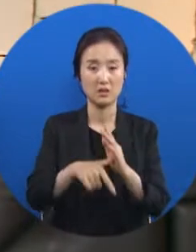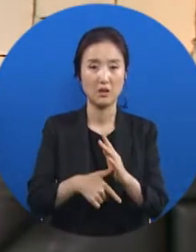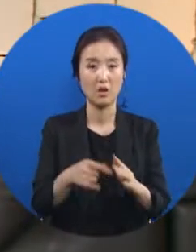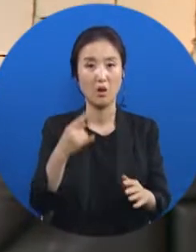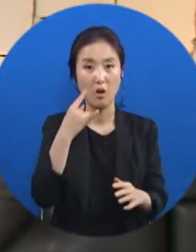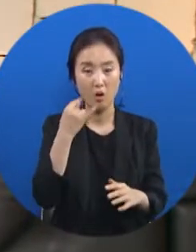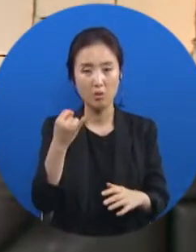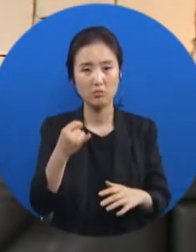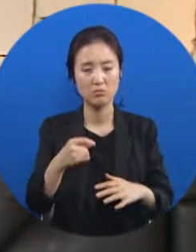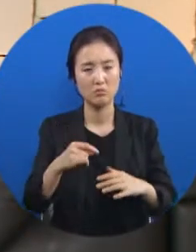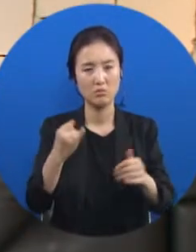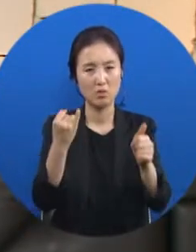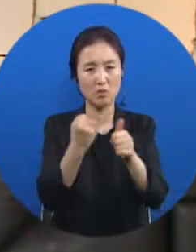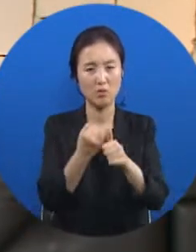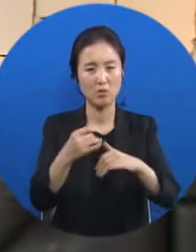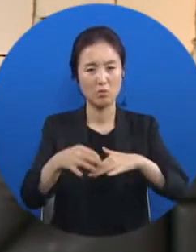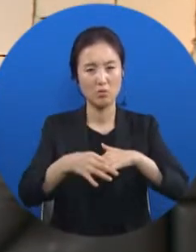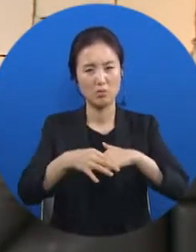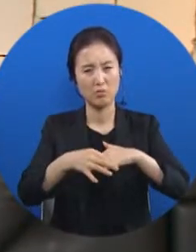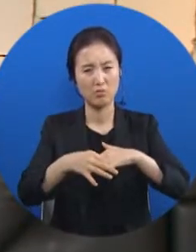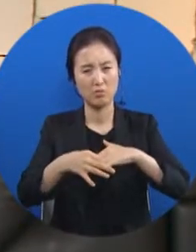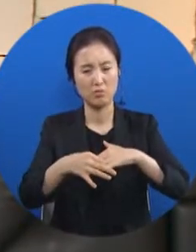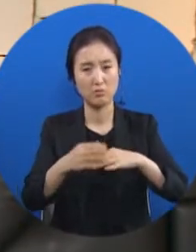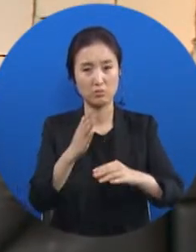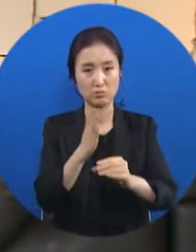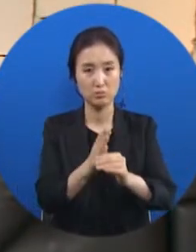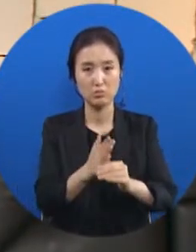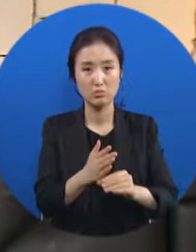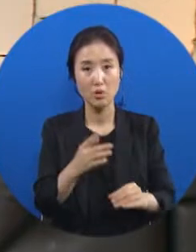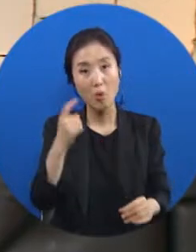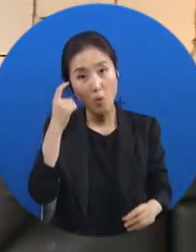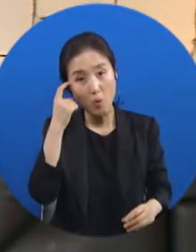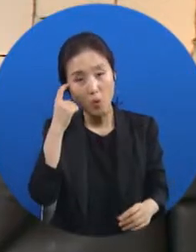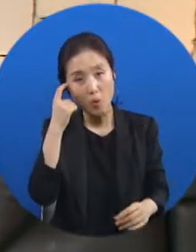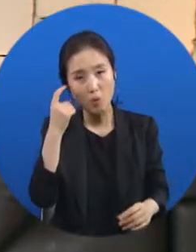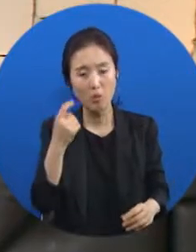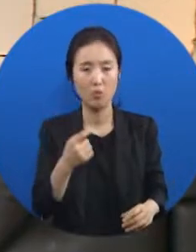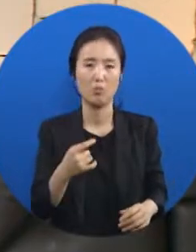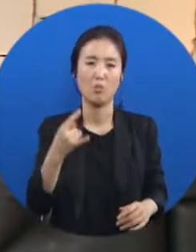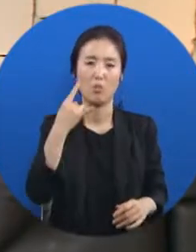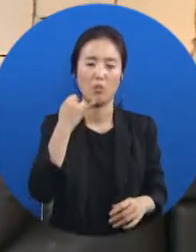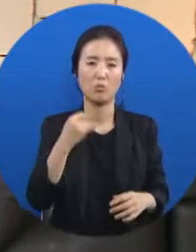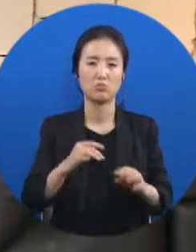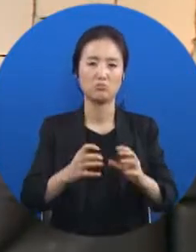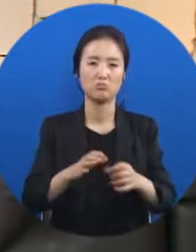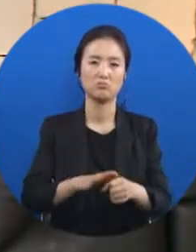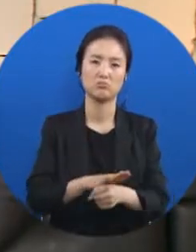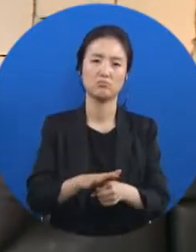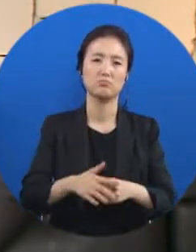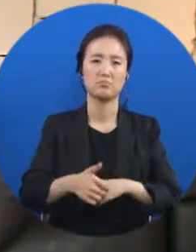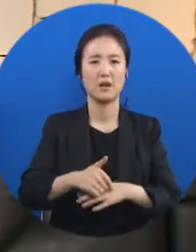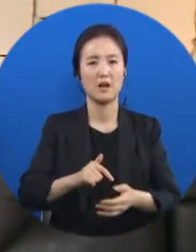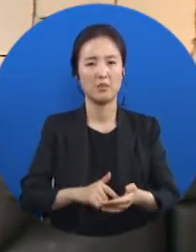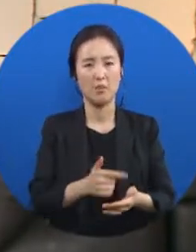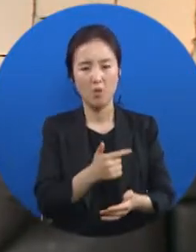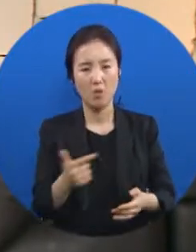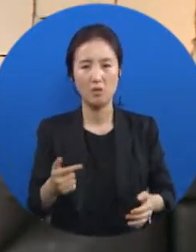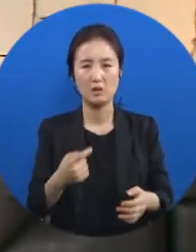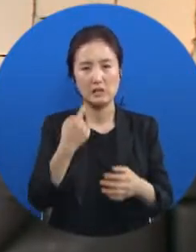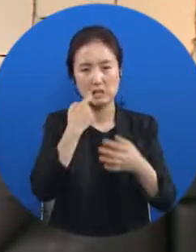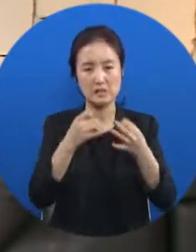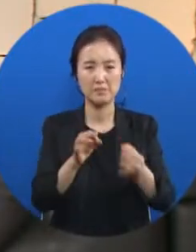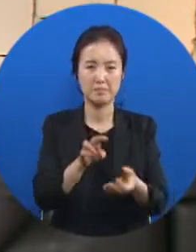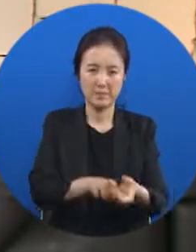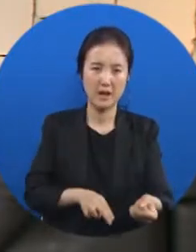예. 어차피 어머님들은 애국심은 대단하셨었어요. 야, 금 팔아야 돼. 금 팔아야 돼. 우시면서